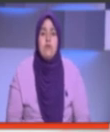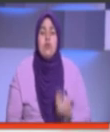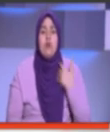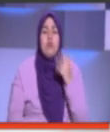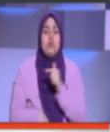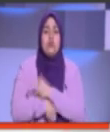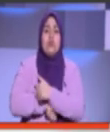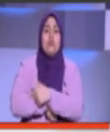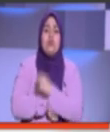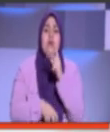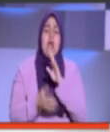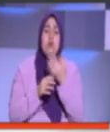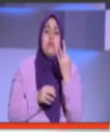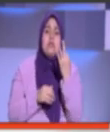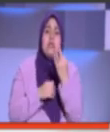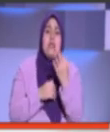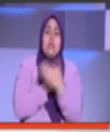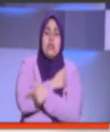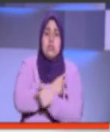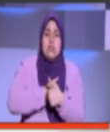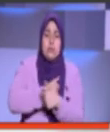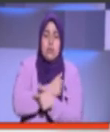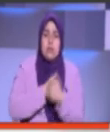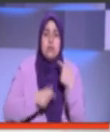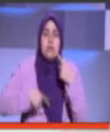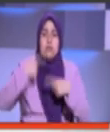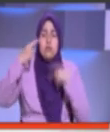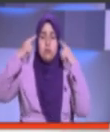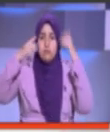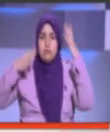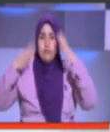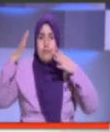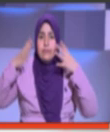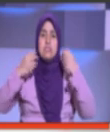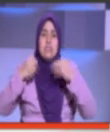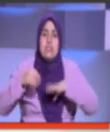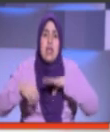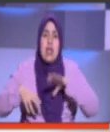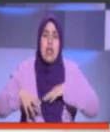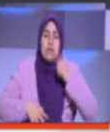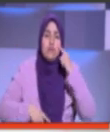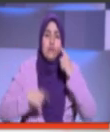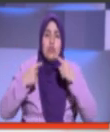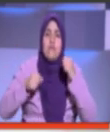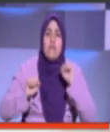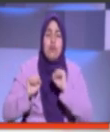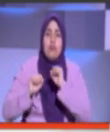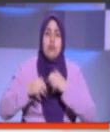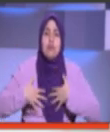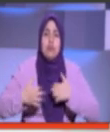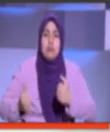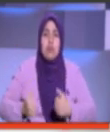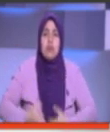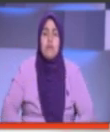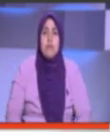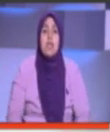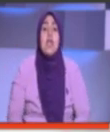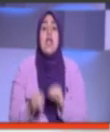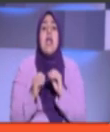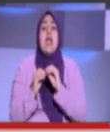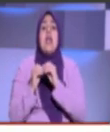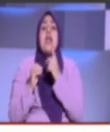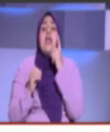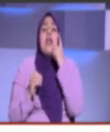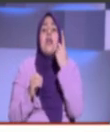ثلاثه في حاله من الارتباك والهبوط في كل شيء، سواء اقتصاد او قطاع صحي. ما هي ابرز هذه